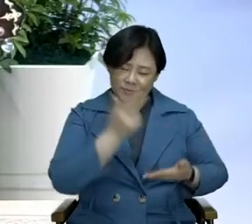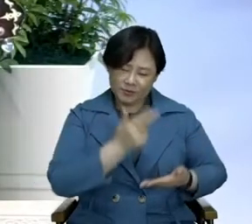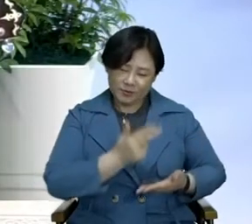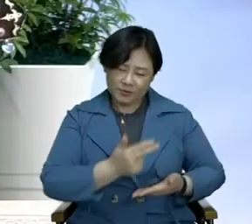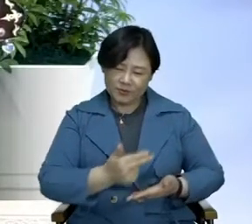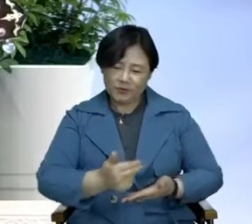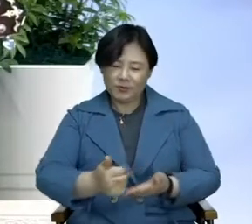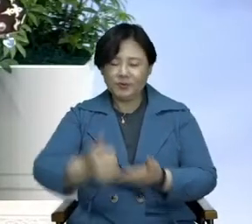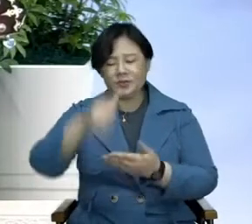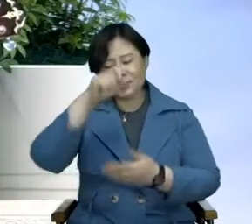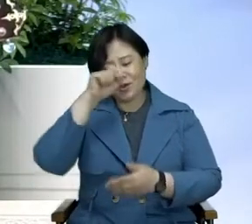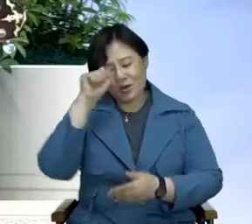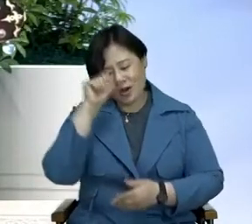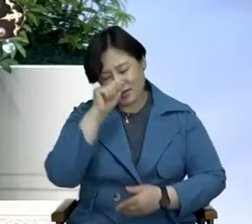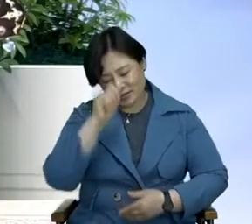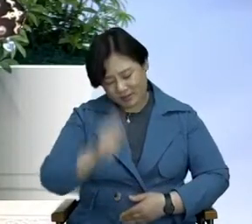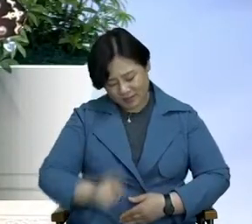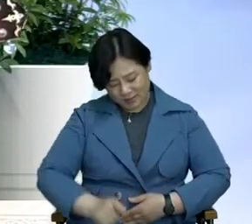주님은